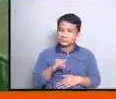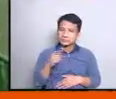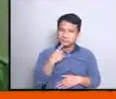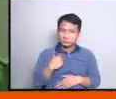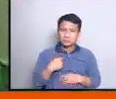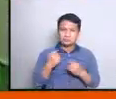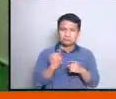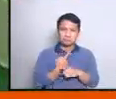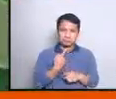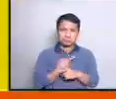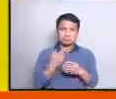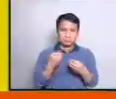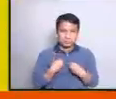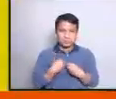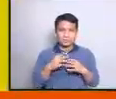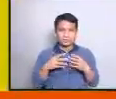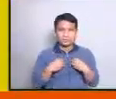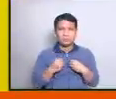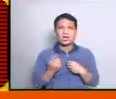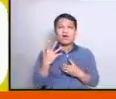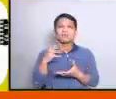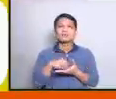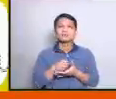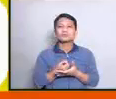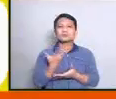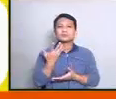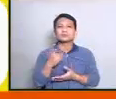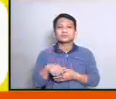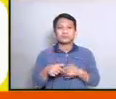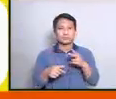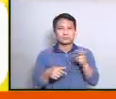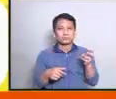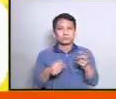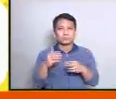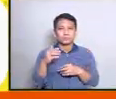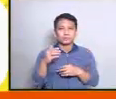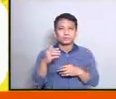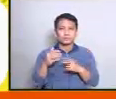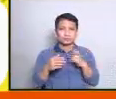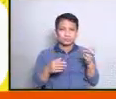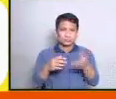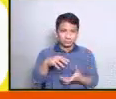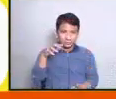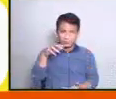sinagahanda lang po namin yan. Magkano po yung kinikita niyo? 200 po gano'n sa isang ganito.